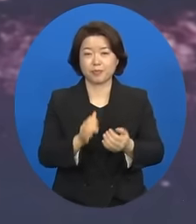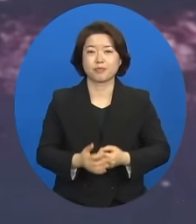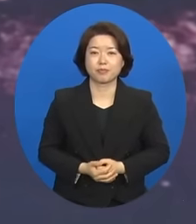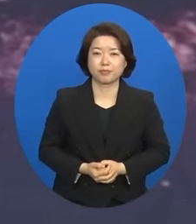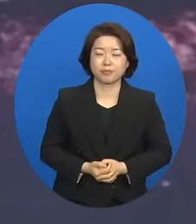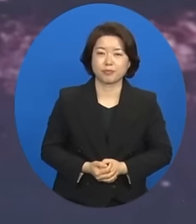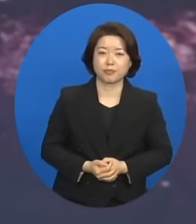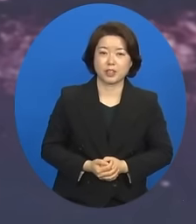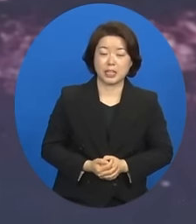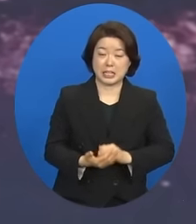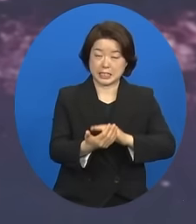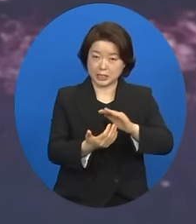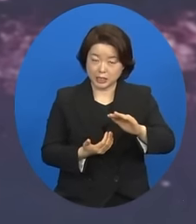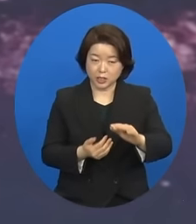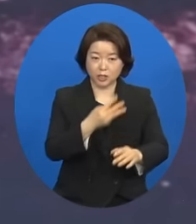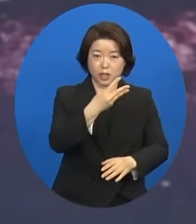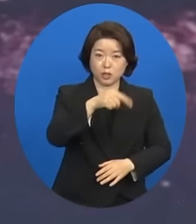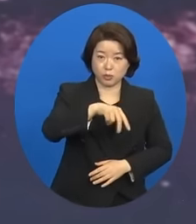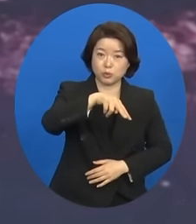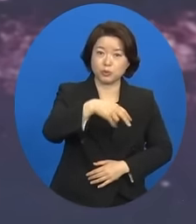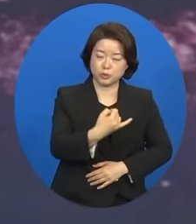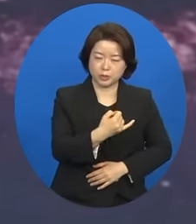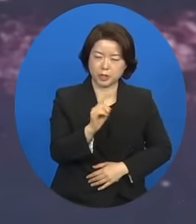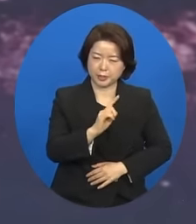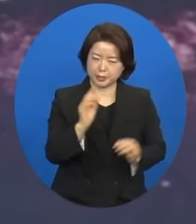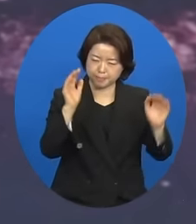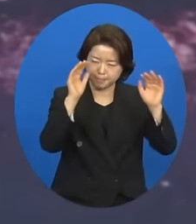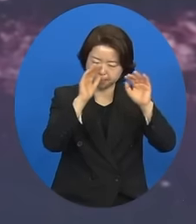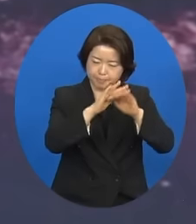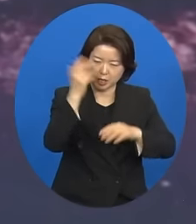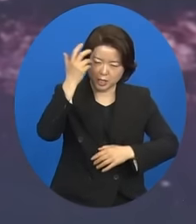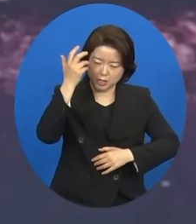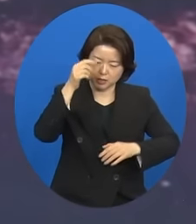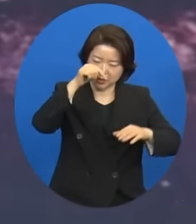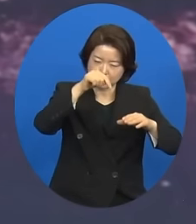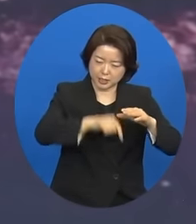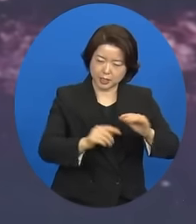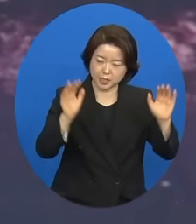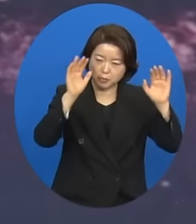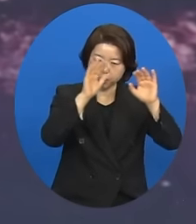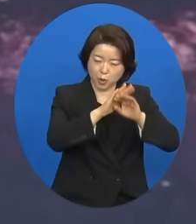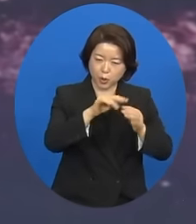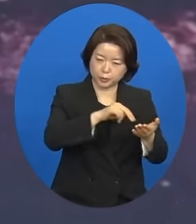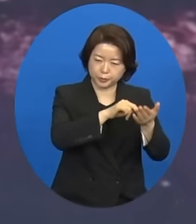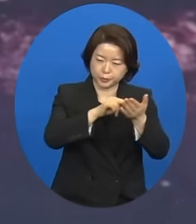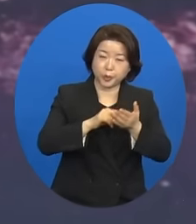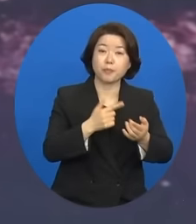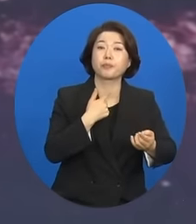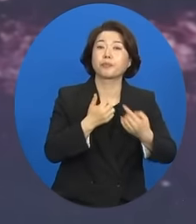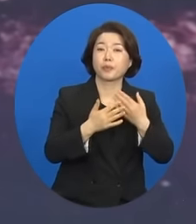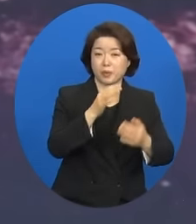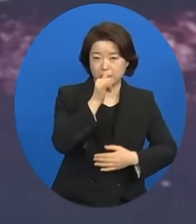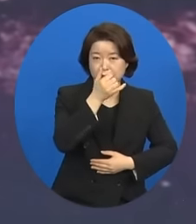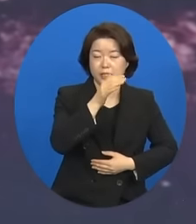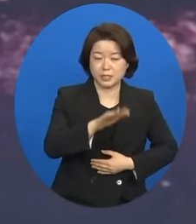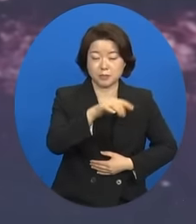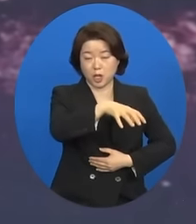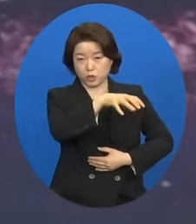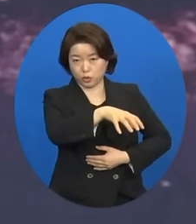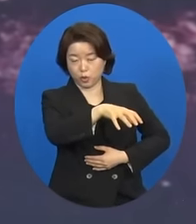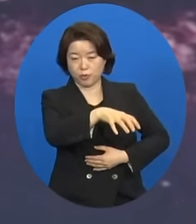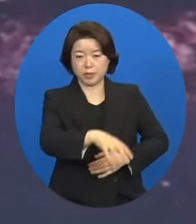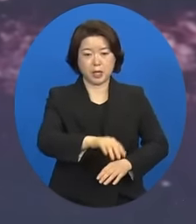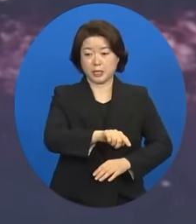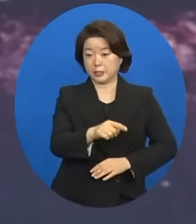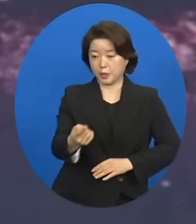록 루스라 하는 어 깊어 괴로움을 경험했지만 그곳에서 베들